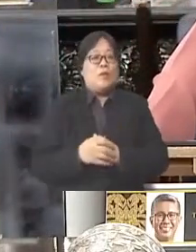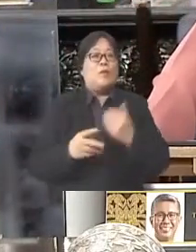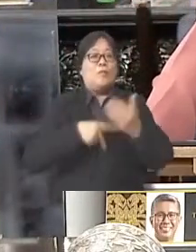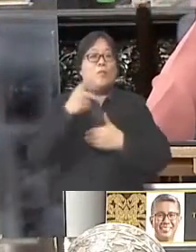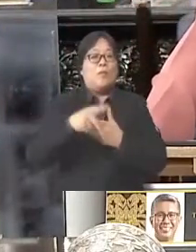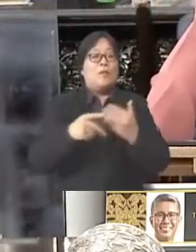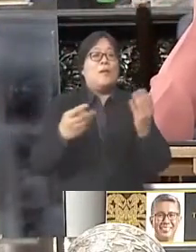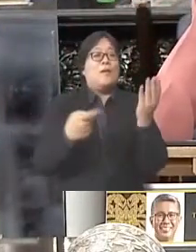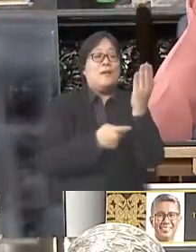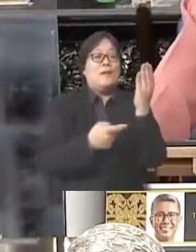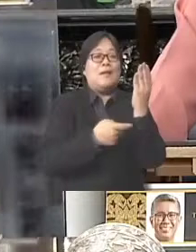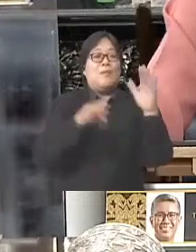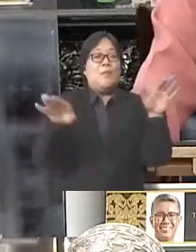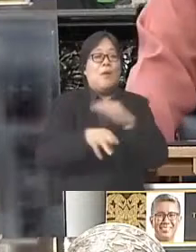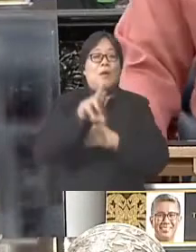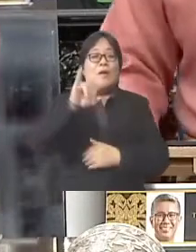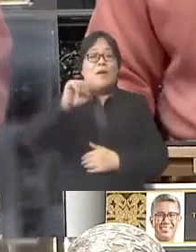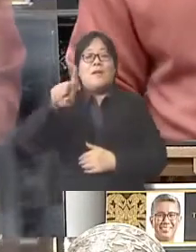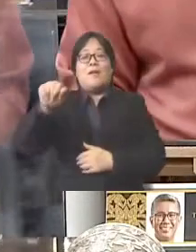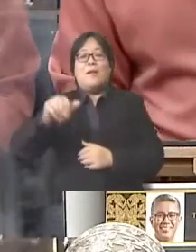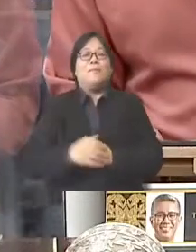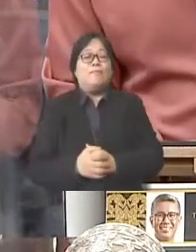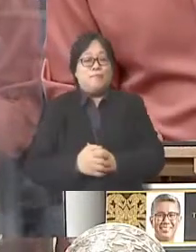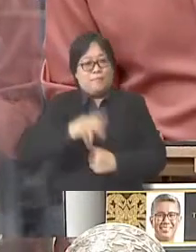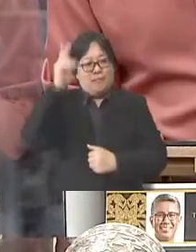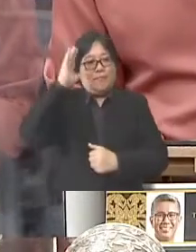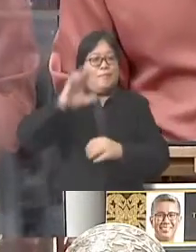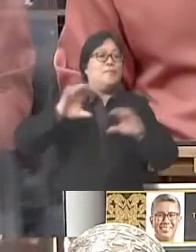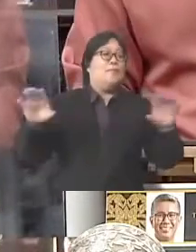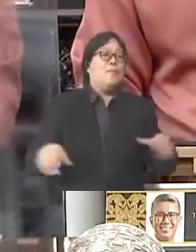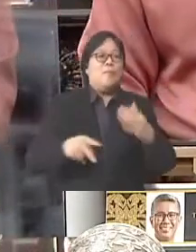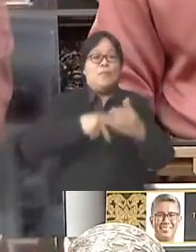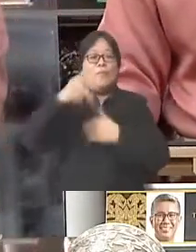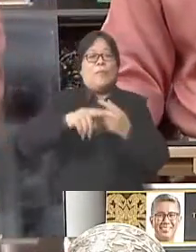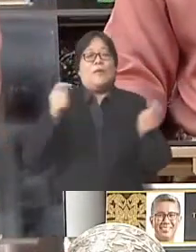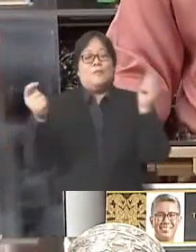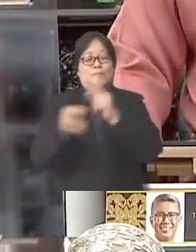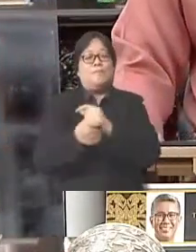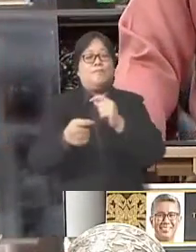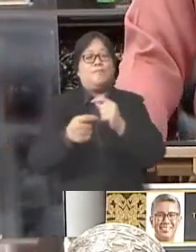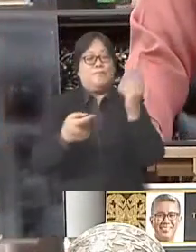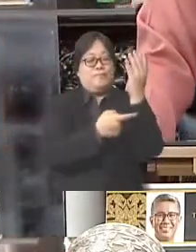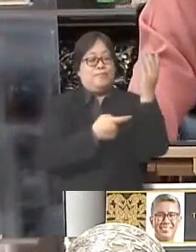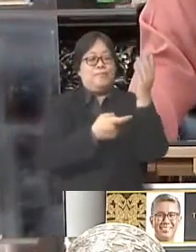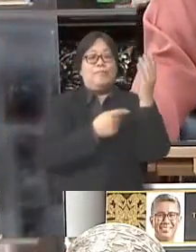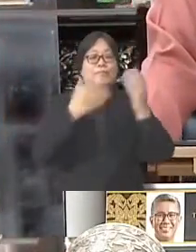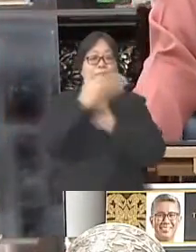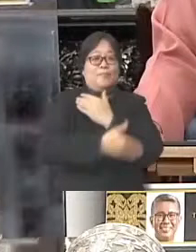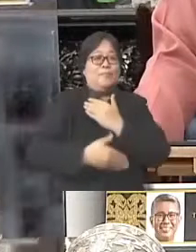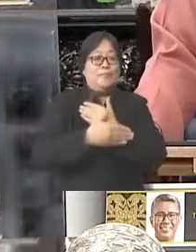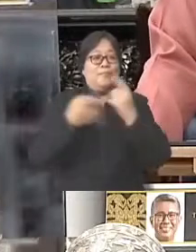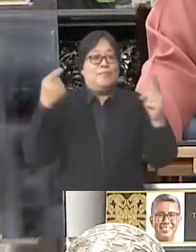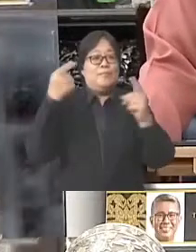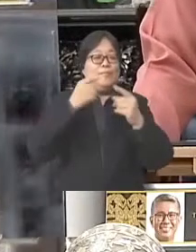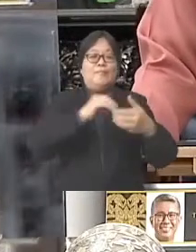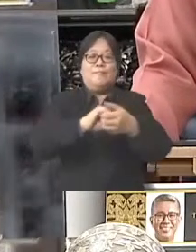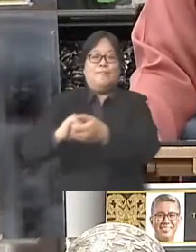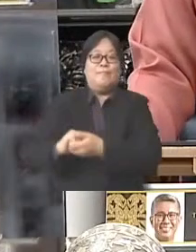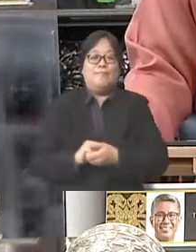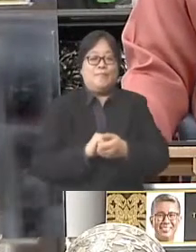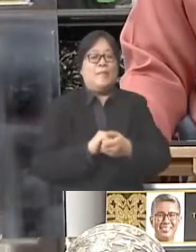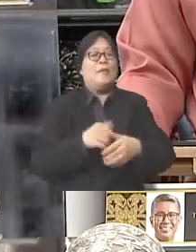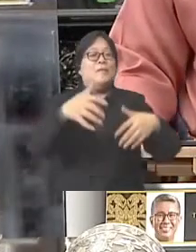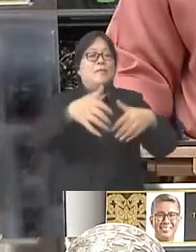bagi pulsa getah di bawah Lisda kerajaan akan melaksanakan program transformasi perusahaan getah negara bertujuan menyatukan